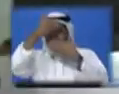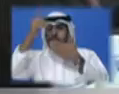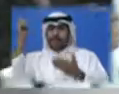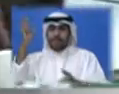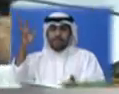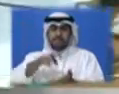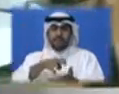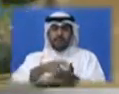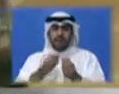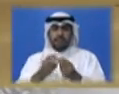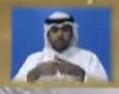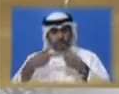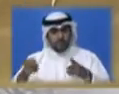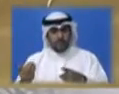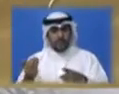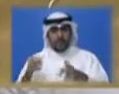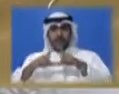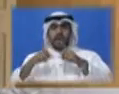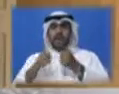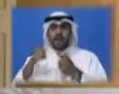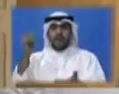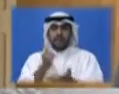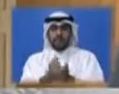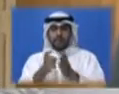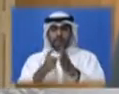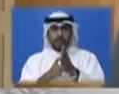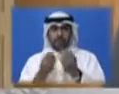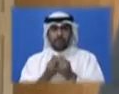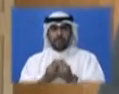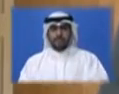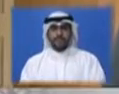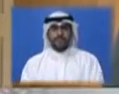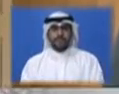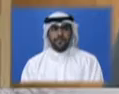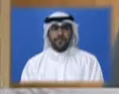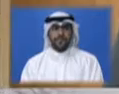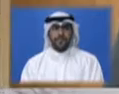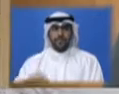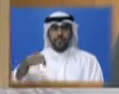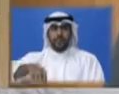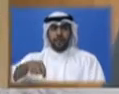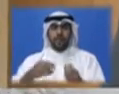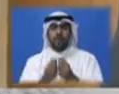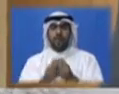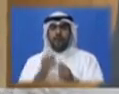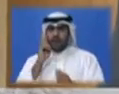الموافقة عليها من قبل اللجنة التنفيذية. اليوم عندنا حقيقة الأمر بعد انتهاء